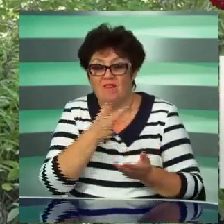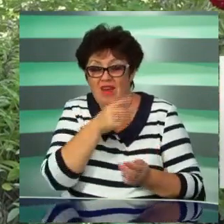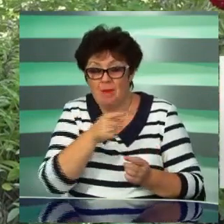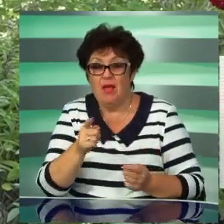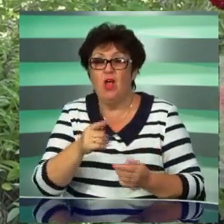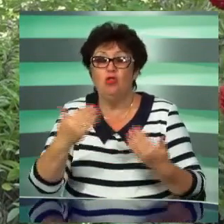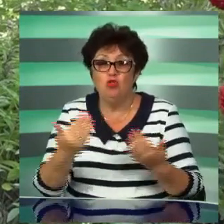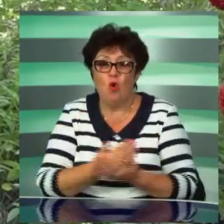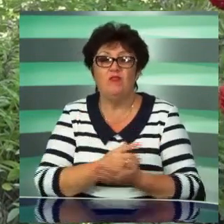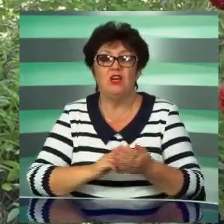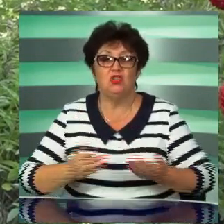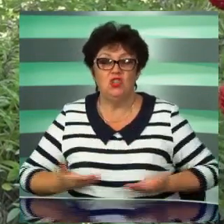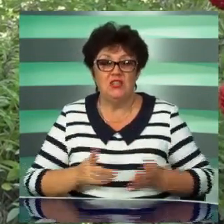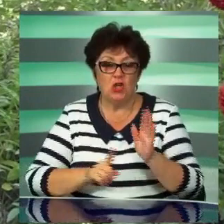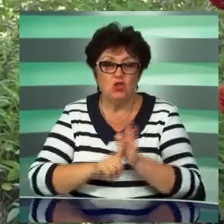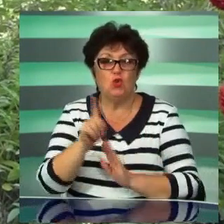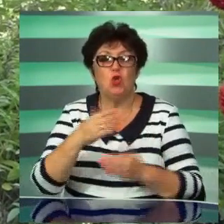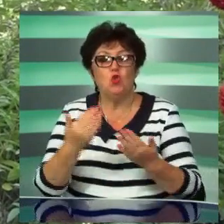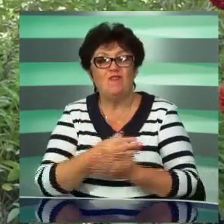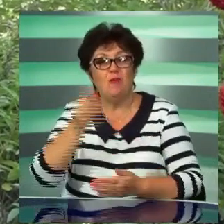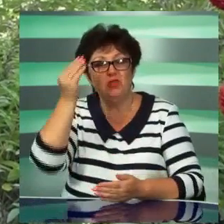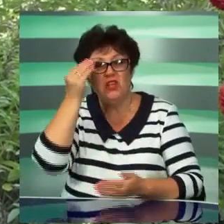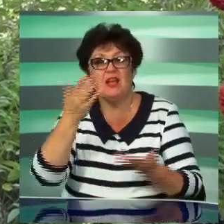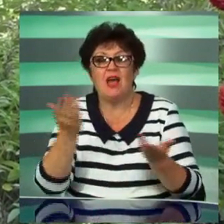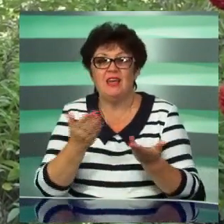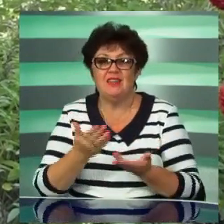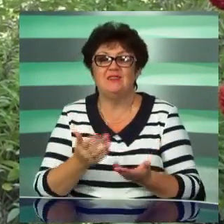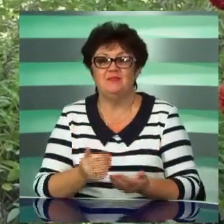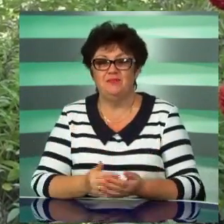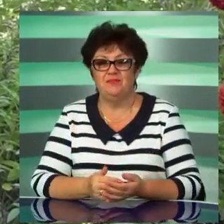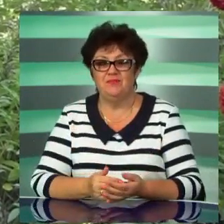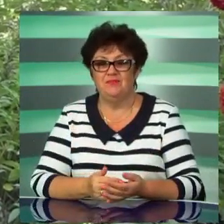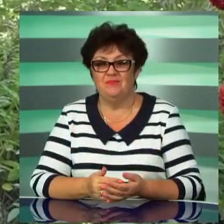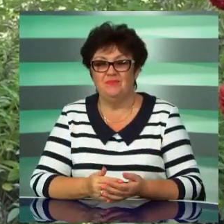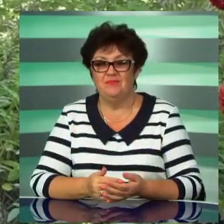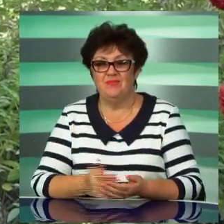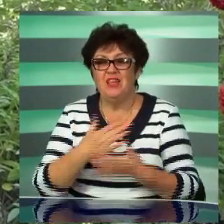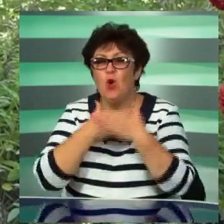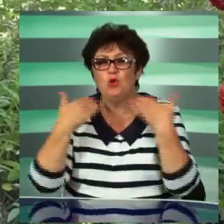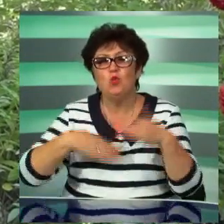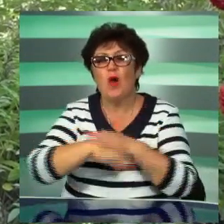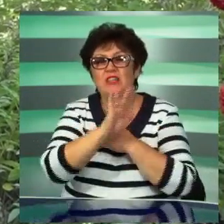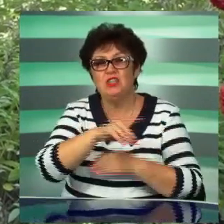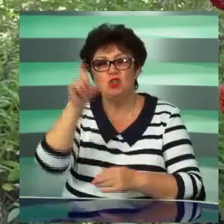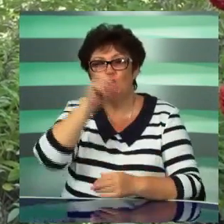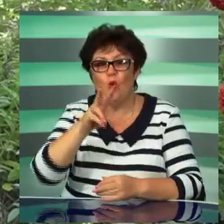совершенно новая жизнь. Новые впечатления какие-то. И на самом деле даже как-то не хочется уходить со школы. Это все стало